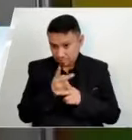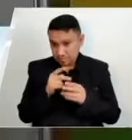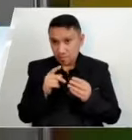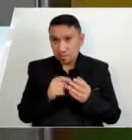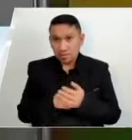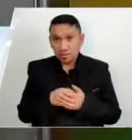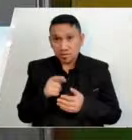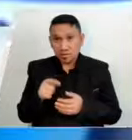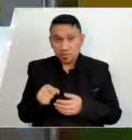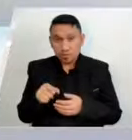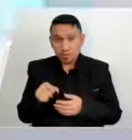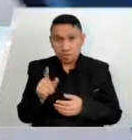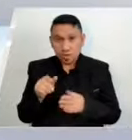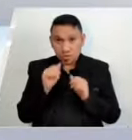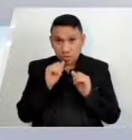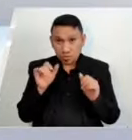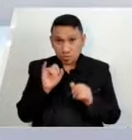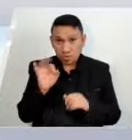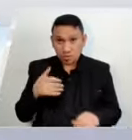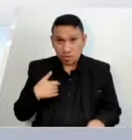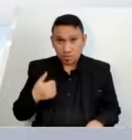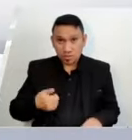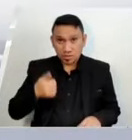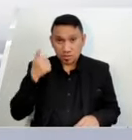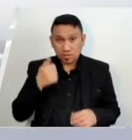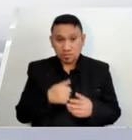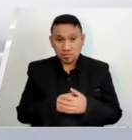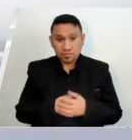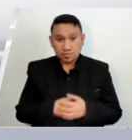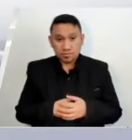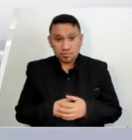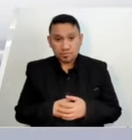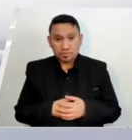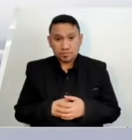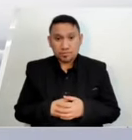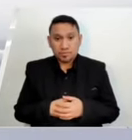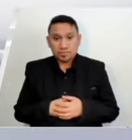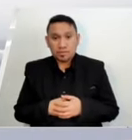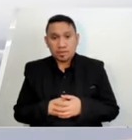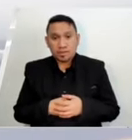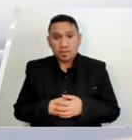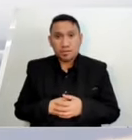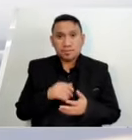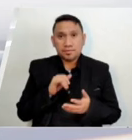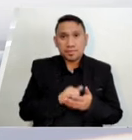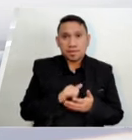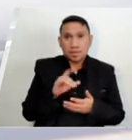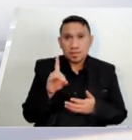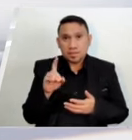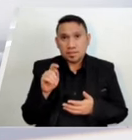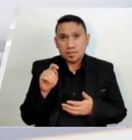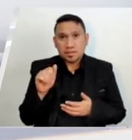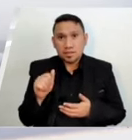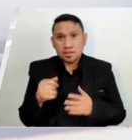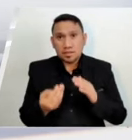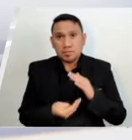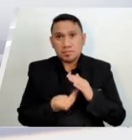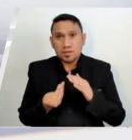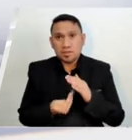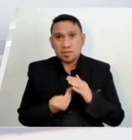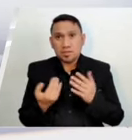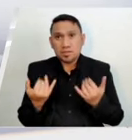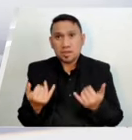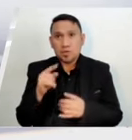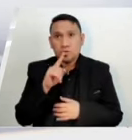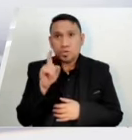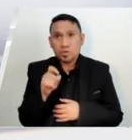at anunsyo kung may nanalo yun yun kasi database po yun parang sine-search yung database kaya ang tanong Sino ba